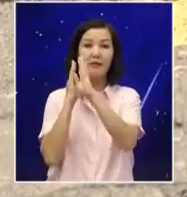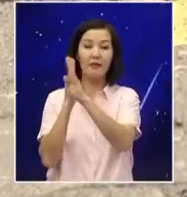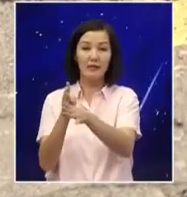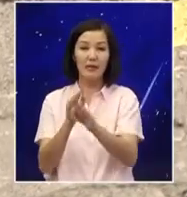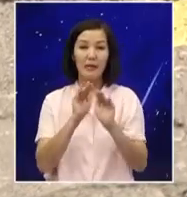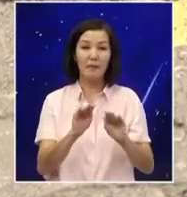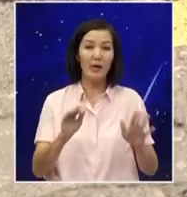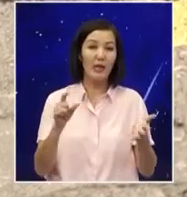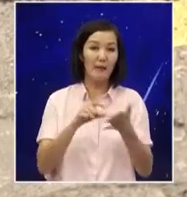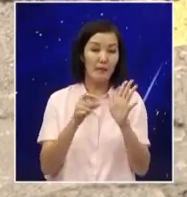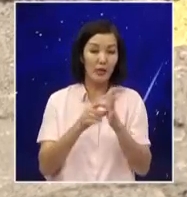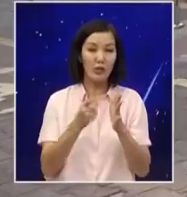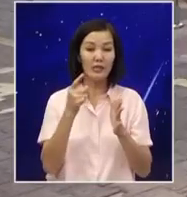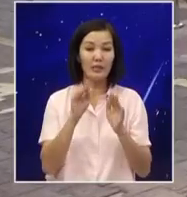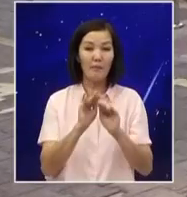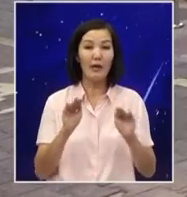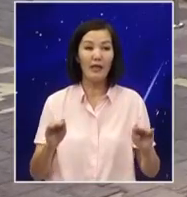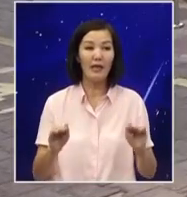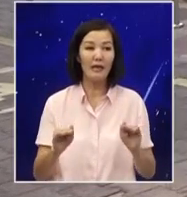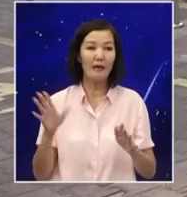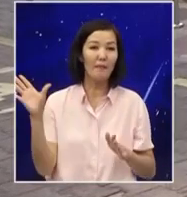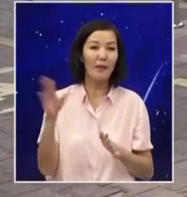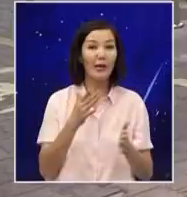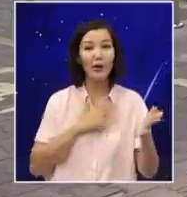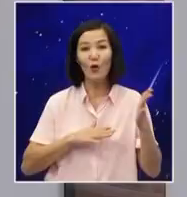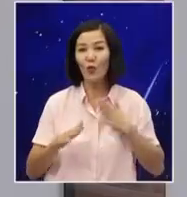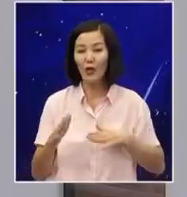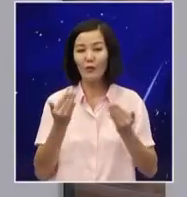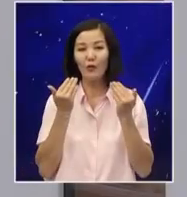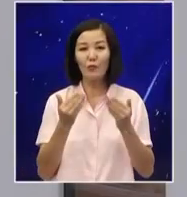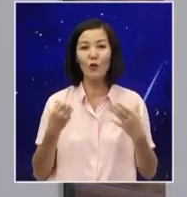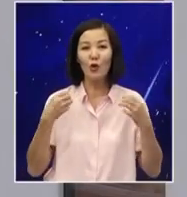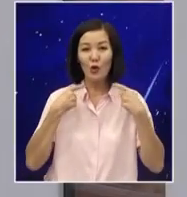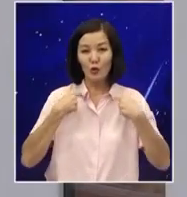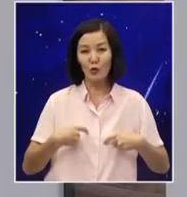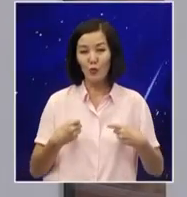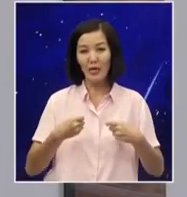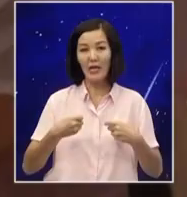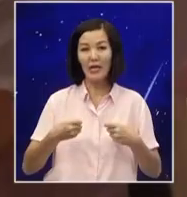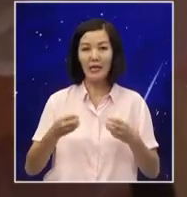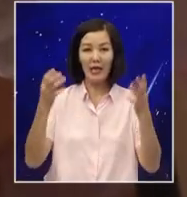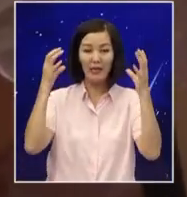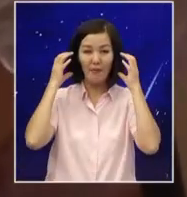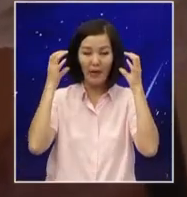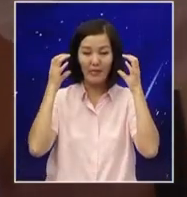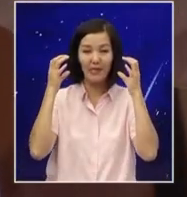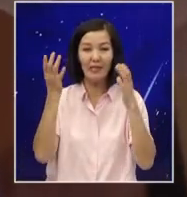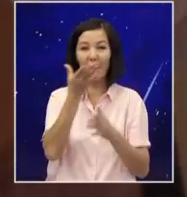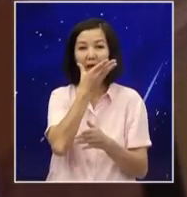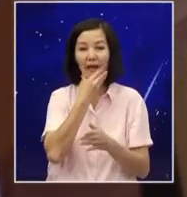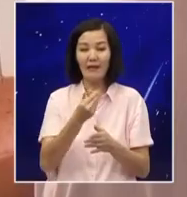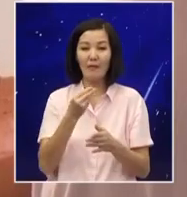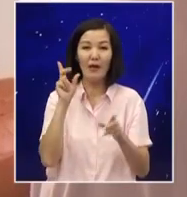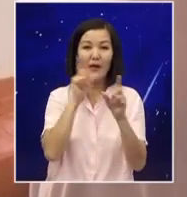білім сапарына тыңқышпен келген әрбірінің жүзі балбұл жайнап тұр бүгін. Сөмкелерін асынып, аппақ бандиктерін жарқырай таққан олар мектеп